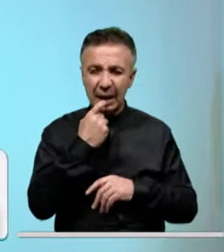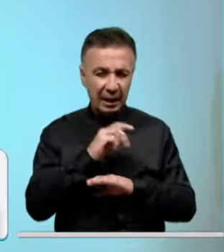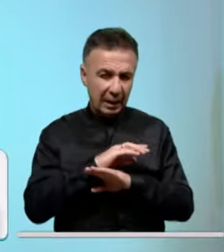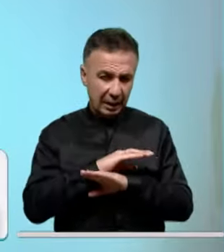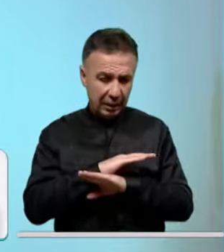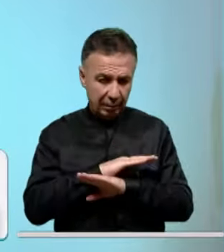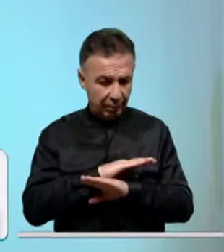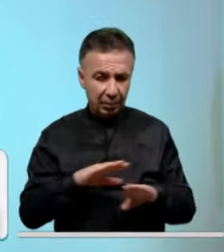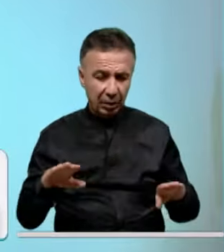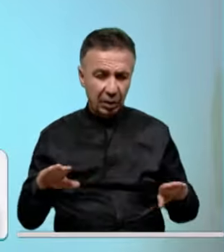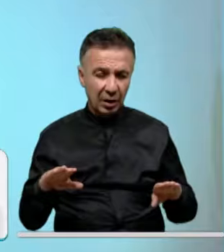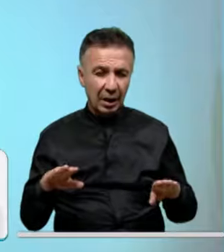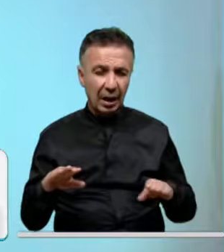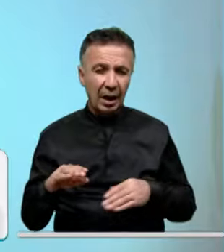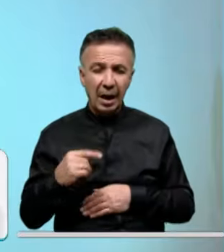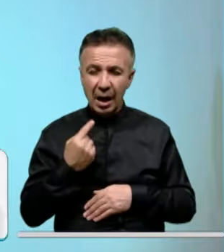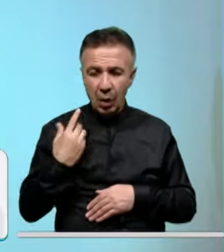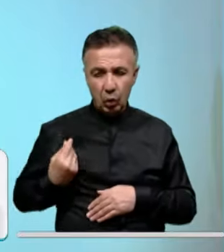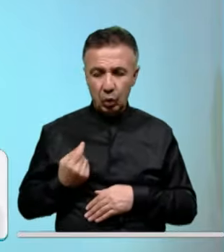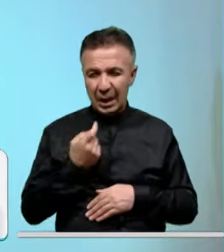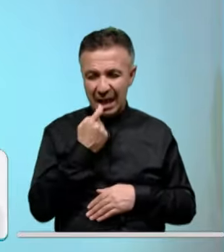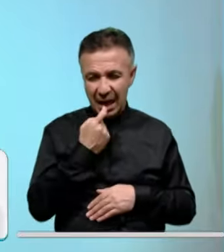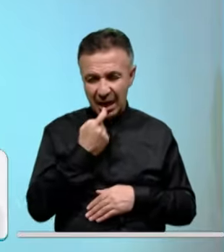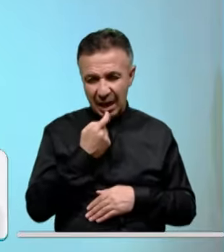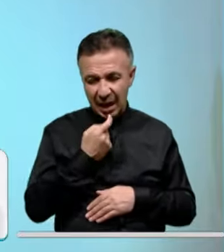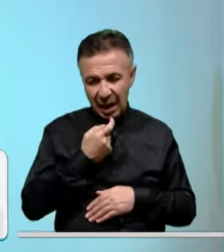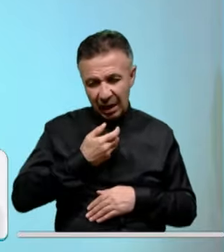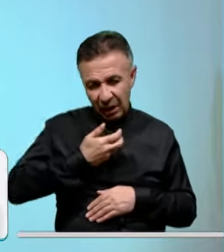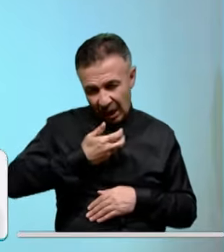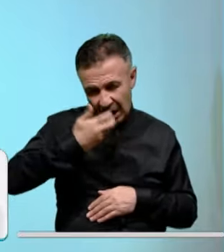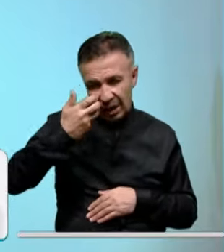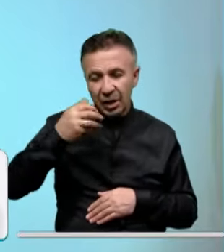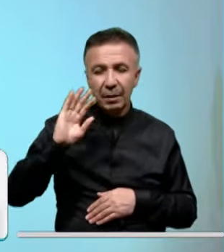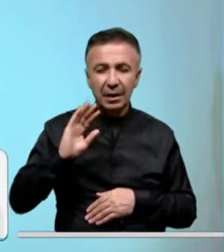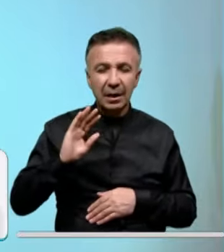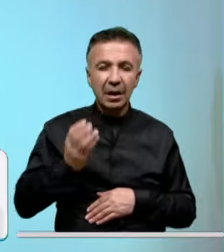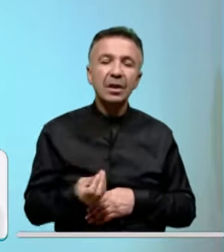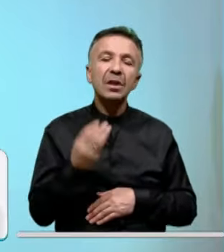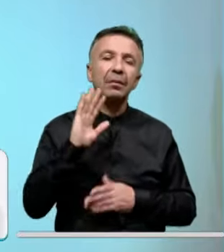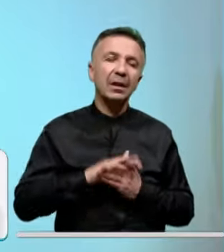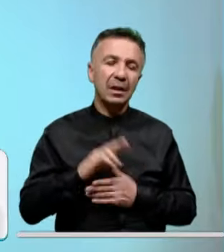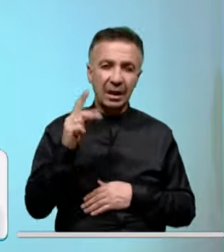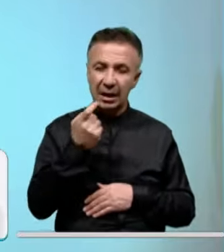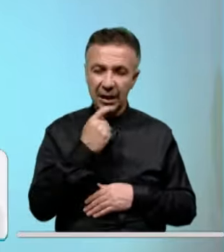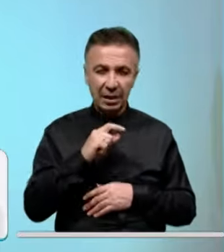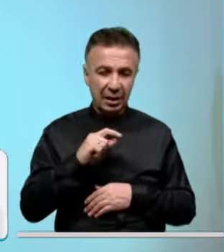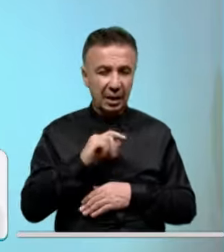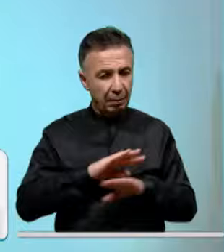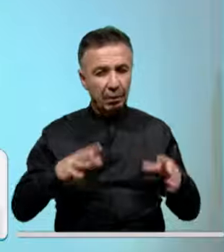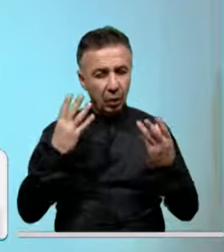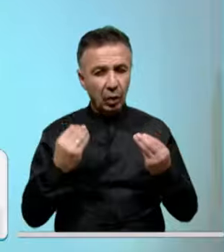kapak atmamış, yani süt dişleri düşmemiş olsa da 2 yaşını doldurmuş olan bu hayvan kurban